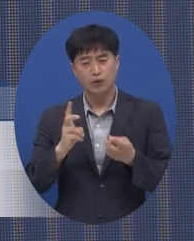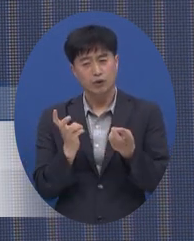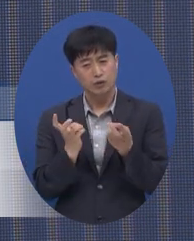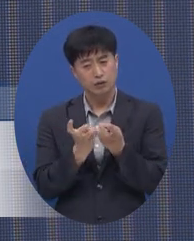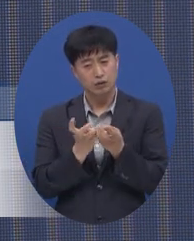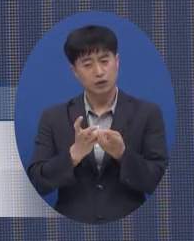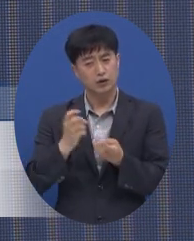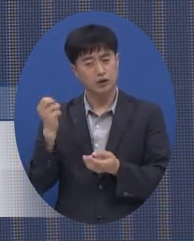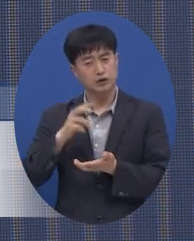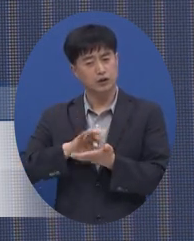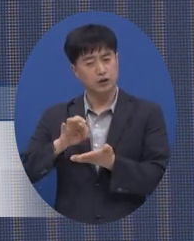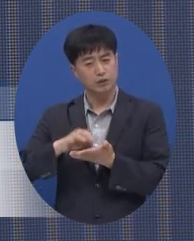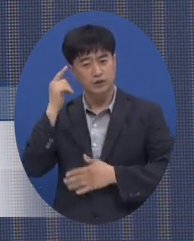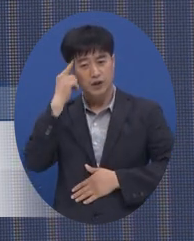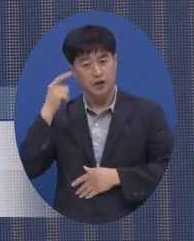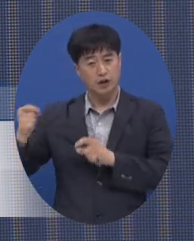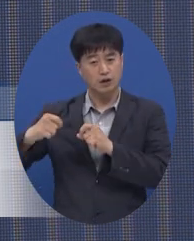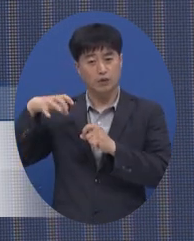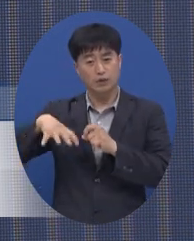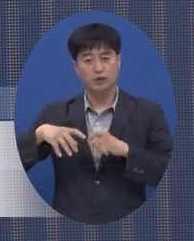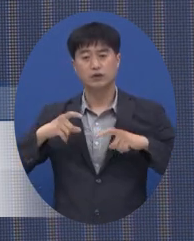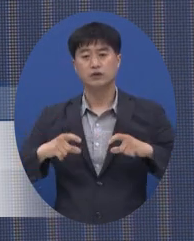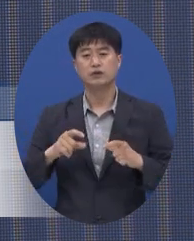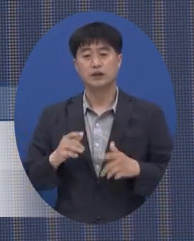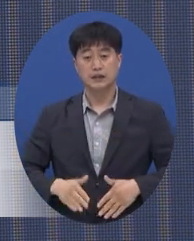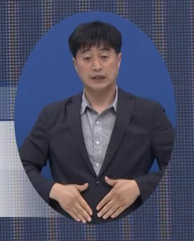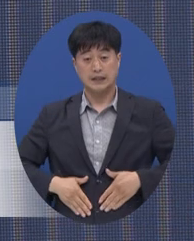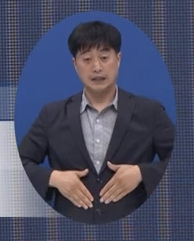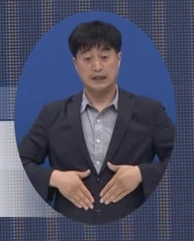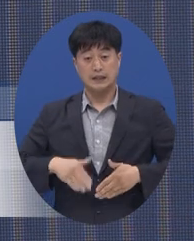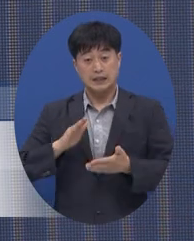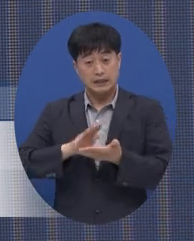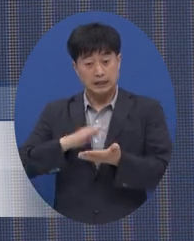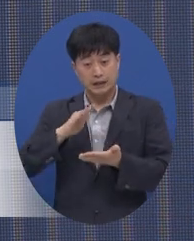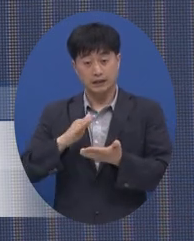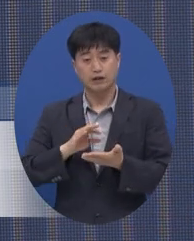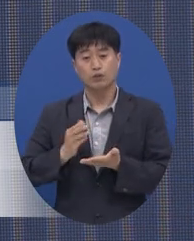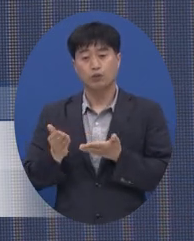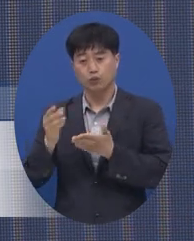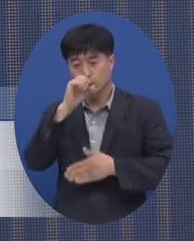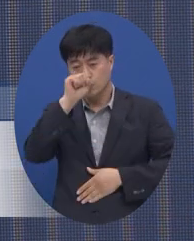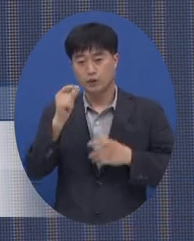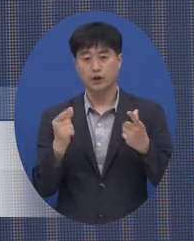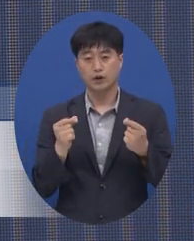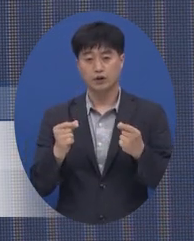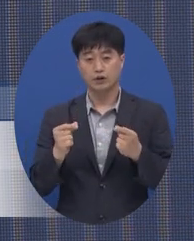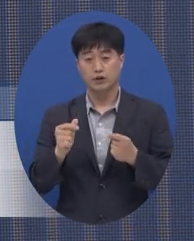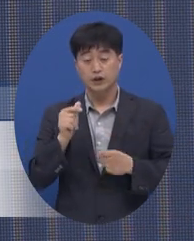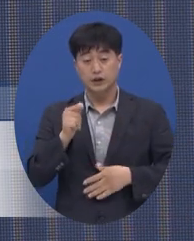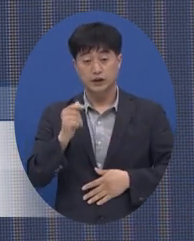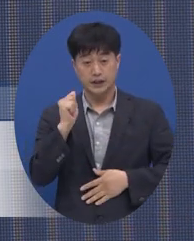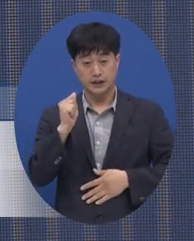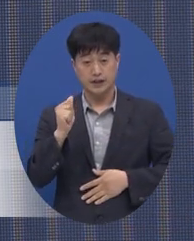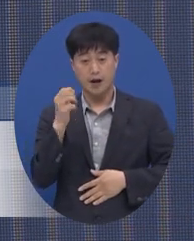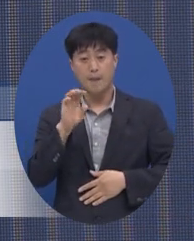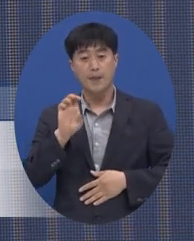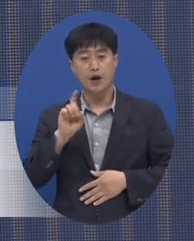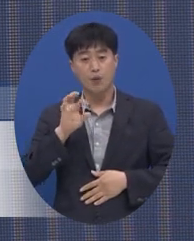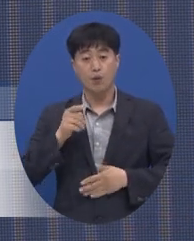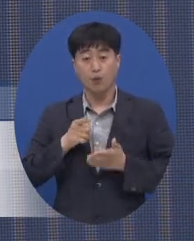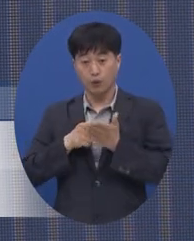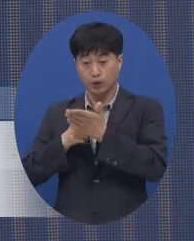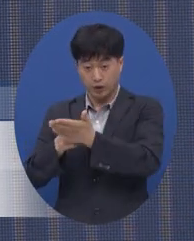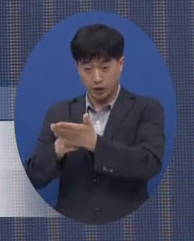생각하다가 인근에 있는 지역 남방 열로 공급하면 좋아할 것 같아서 인근 gs 파워의 다 재학